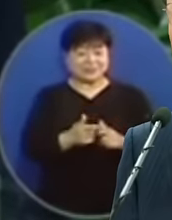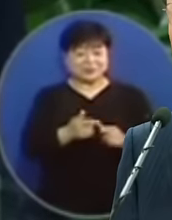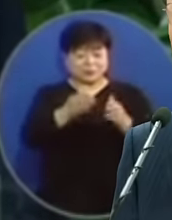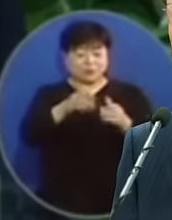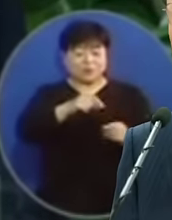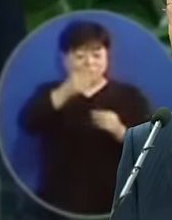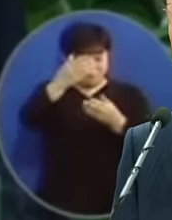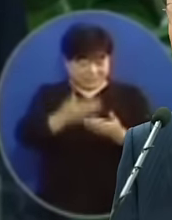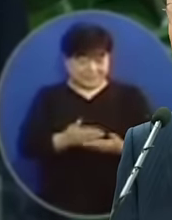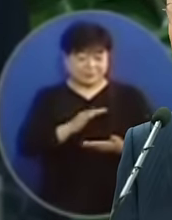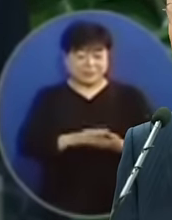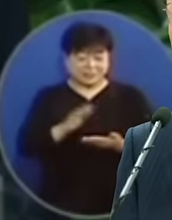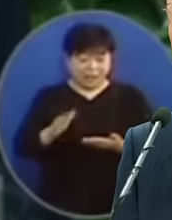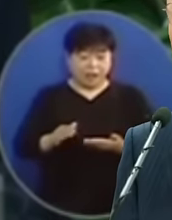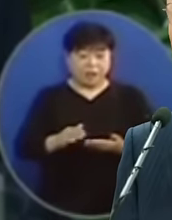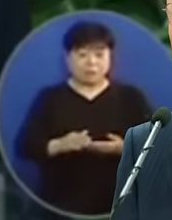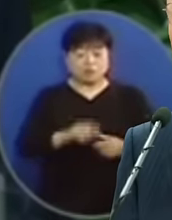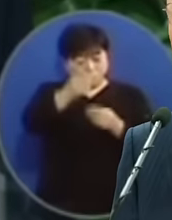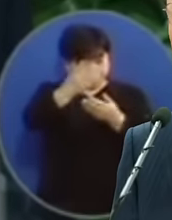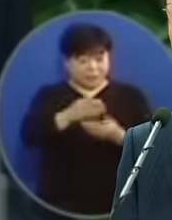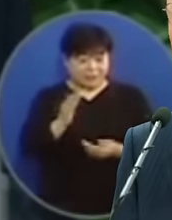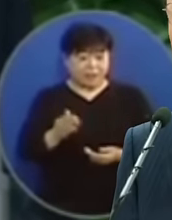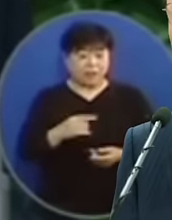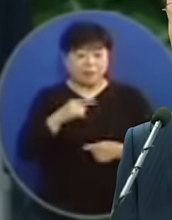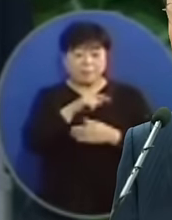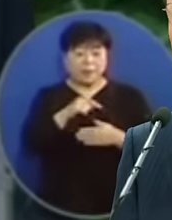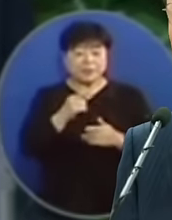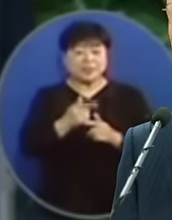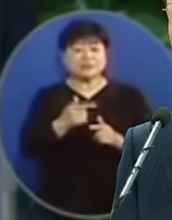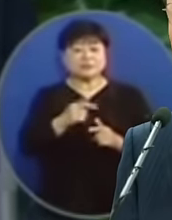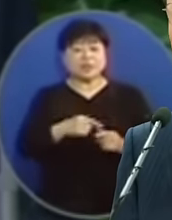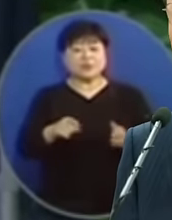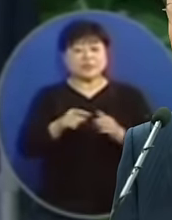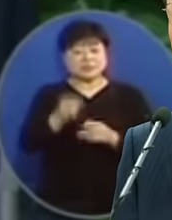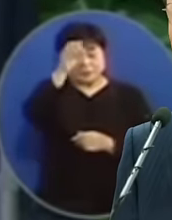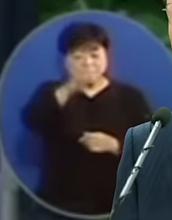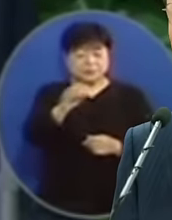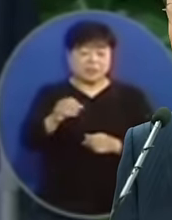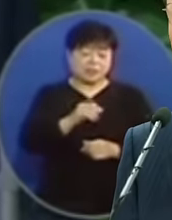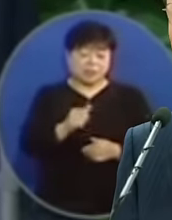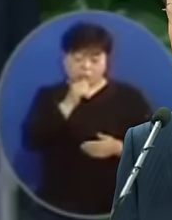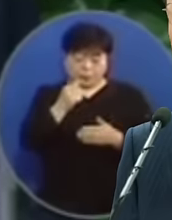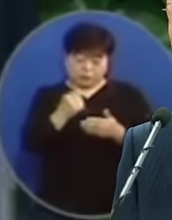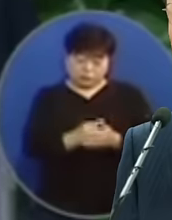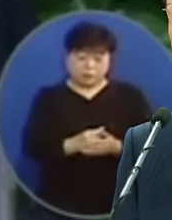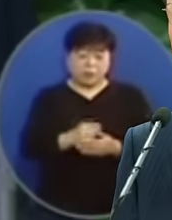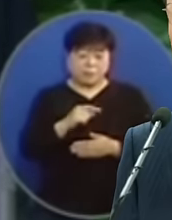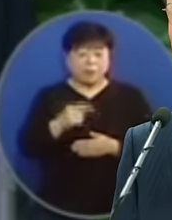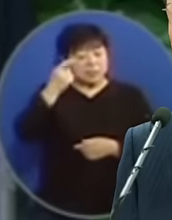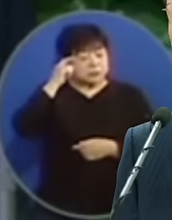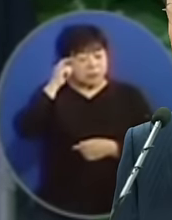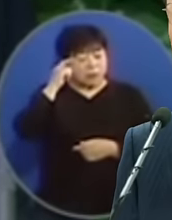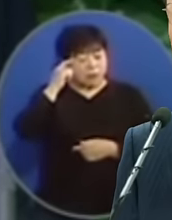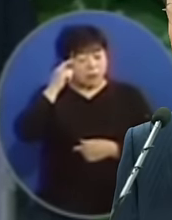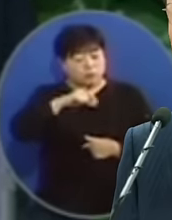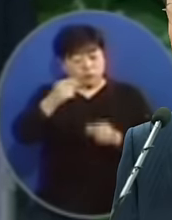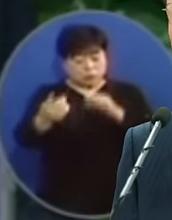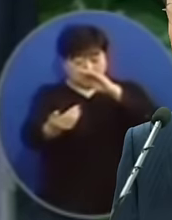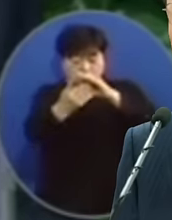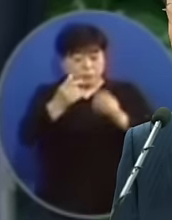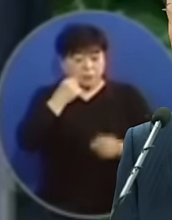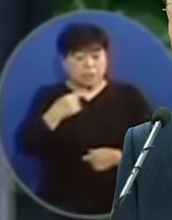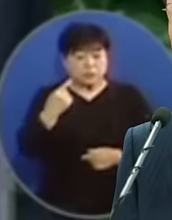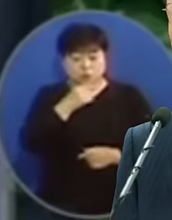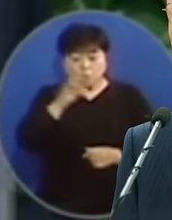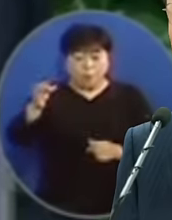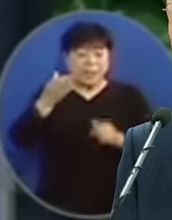말미암아 구원받았습니다. 그러면 구원받았어요. 근데 마음속으로 예수님이 나를 위해서 십자가에 못 박혀 죽었습니다. 아무리 생각해도 구원에 이르지 못해요.